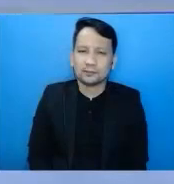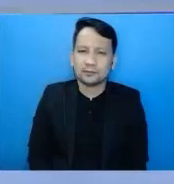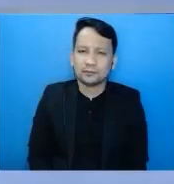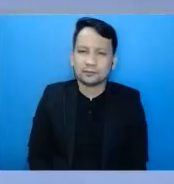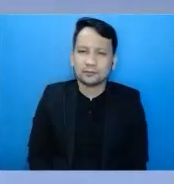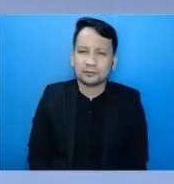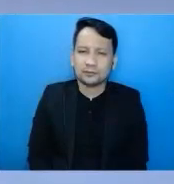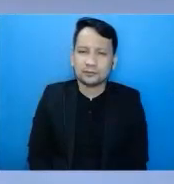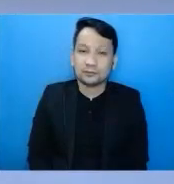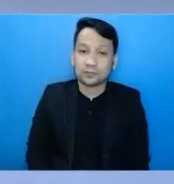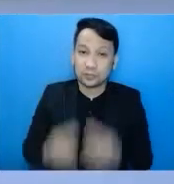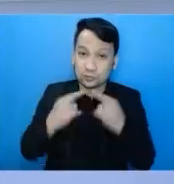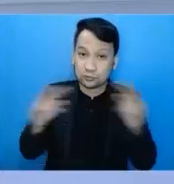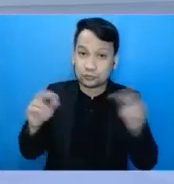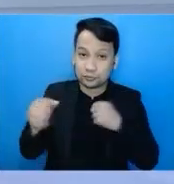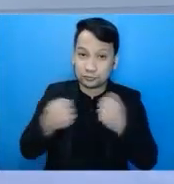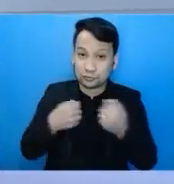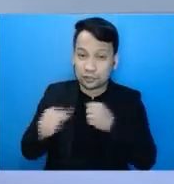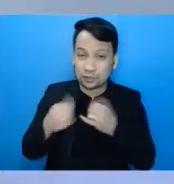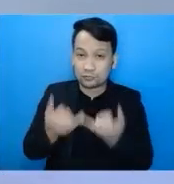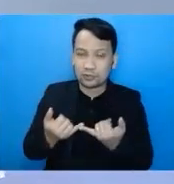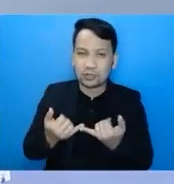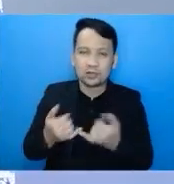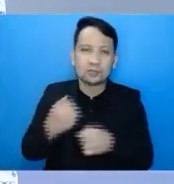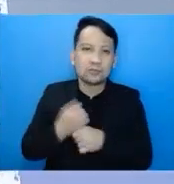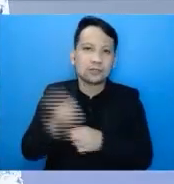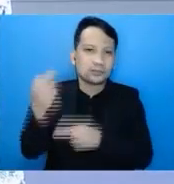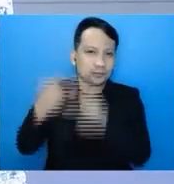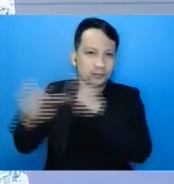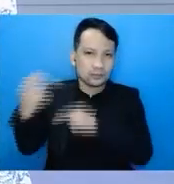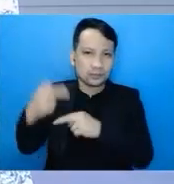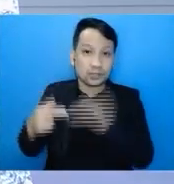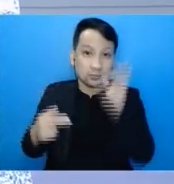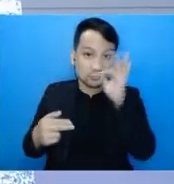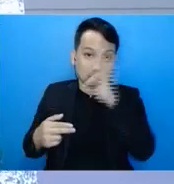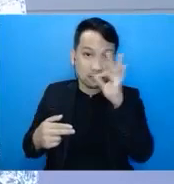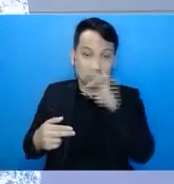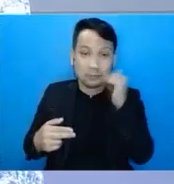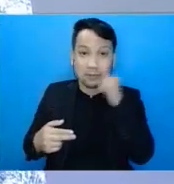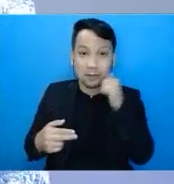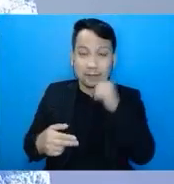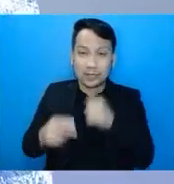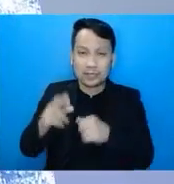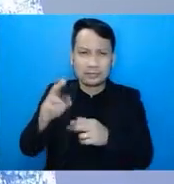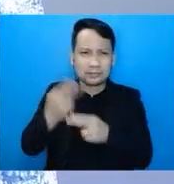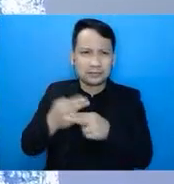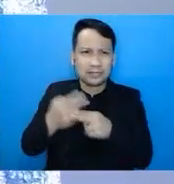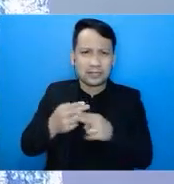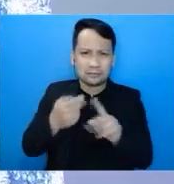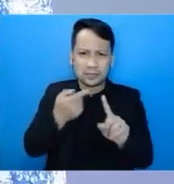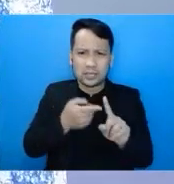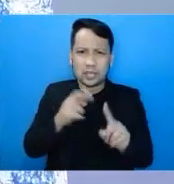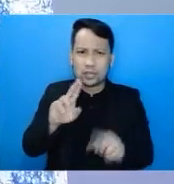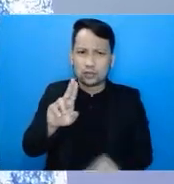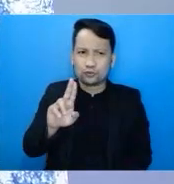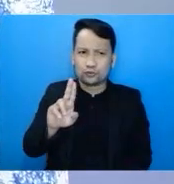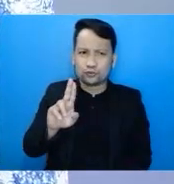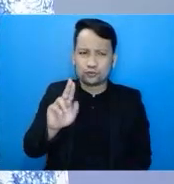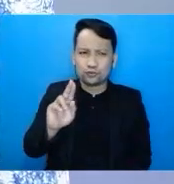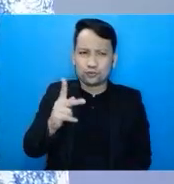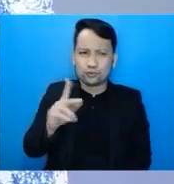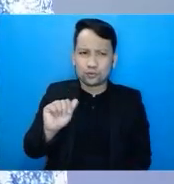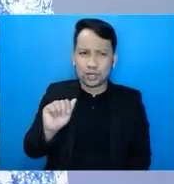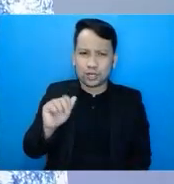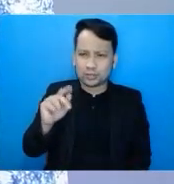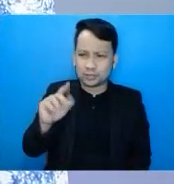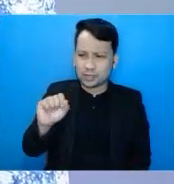Balitang sports po tayo, gumawa ng kasaysayan ng Pinay golfer na si Yuka Saso. Kilalanin po natin siya sa report ni Patricia